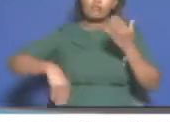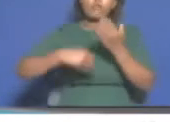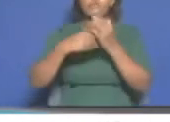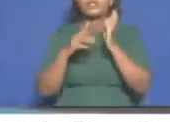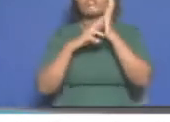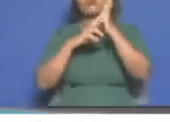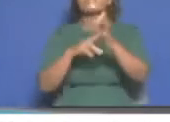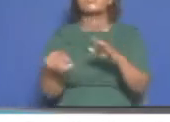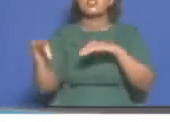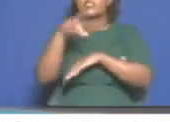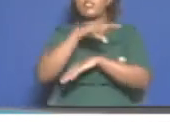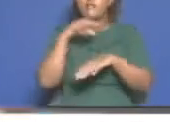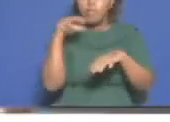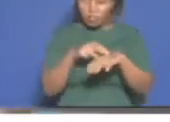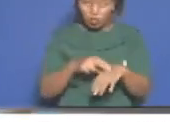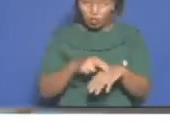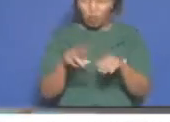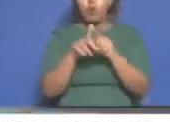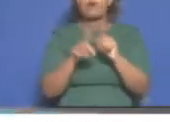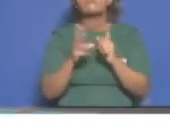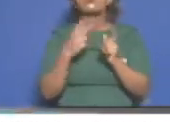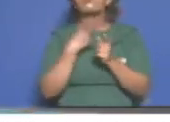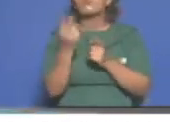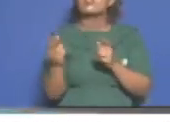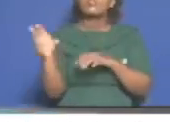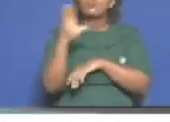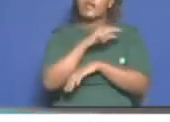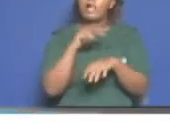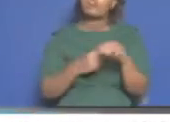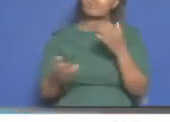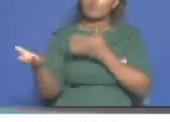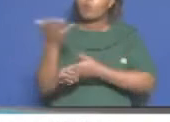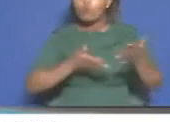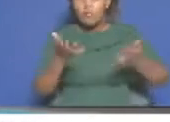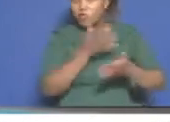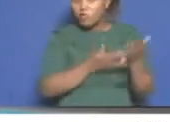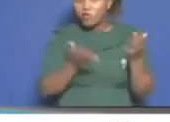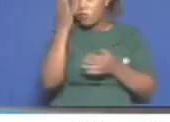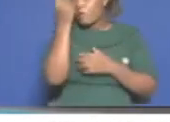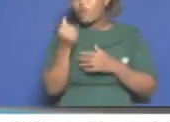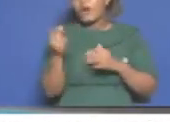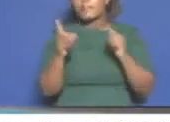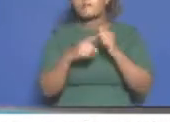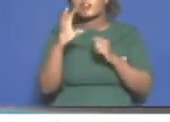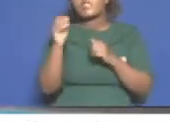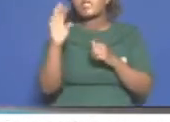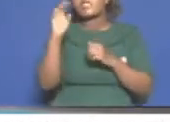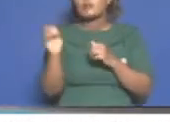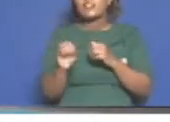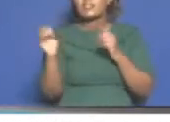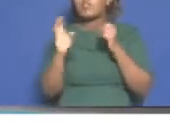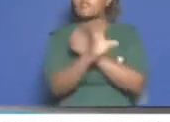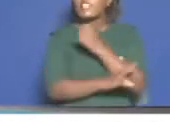to prepare to bring our voice to a national conversation. Ya kwamba hii nchi wanasema ya kwamba 60% ni vijana. Na